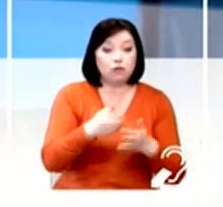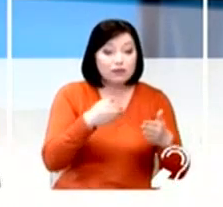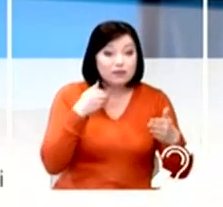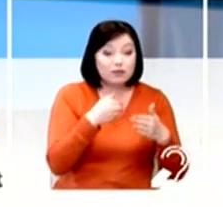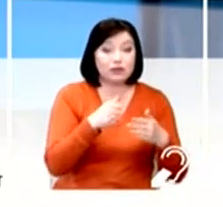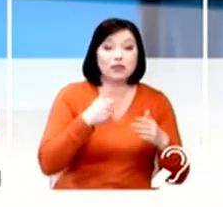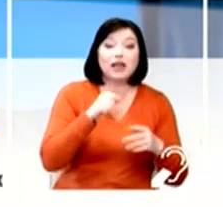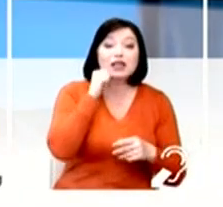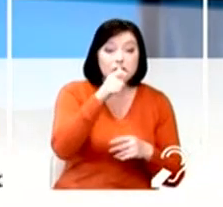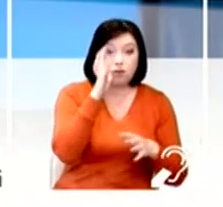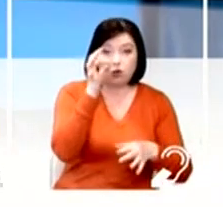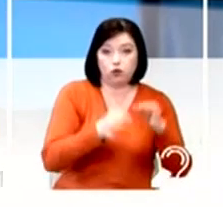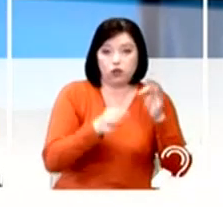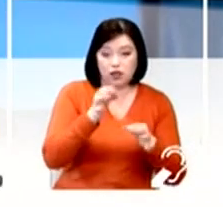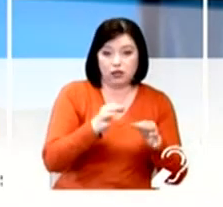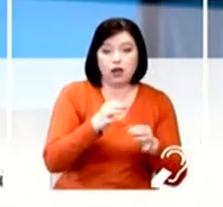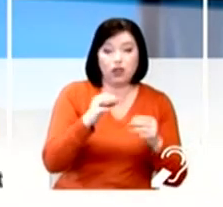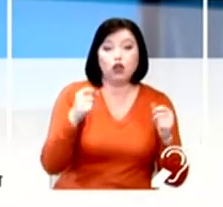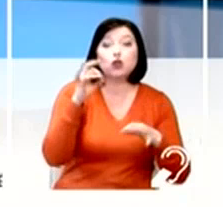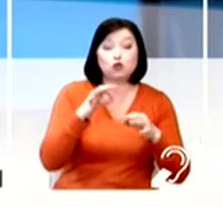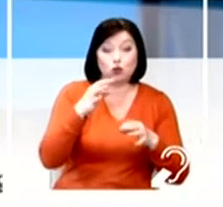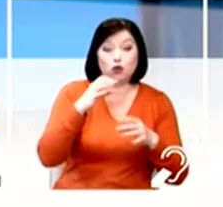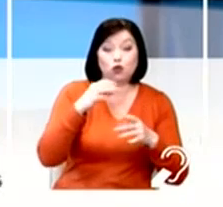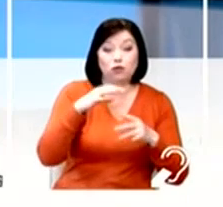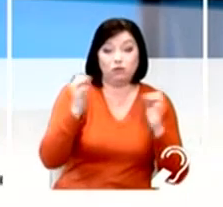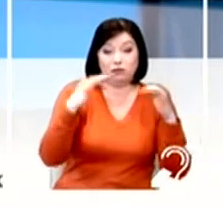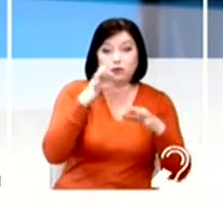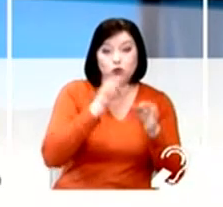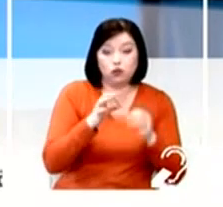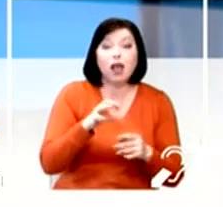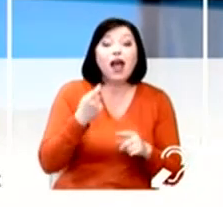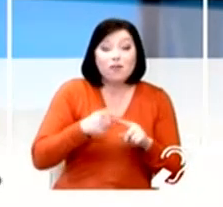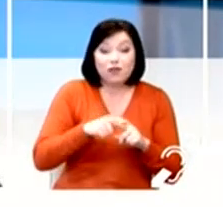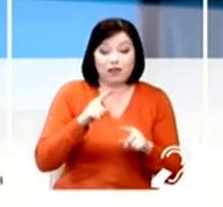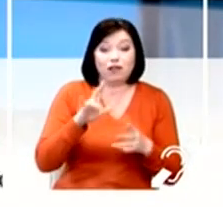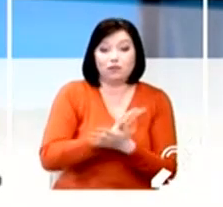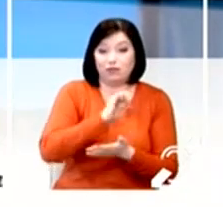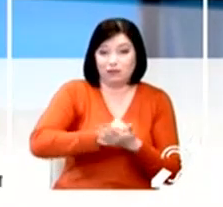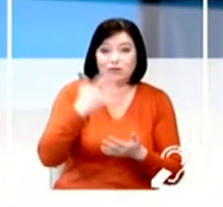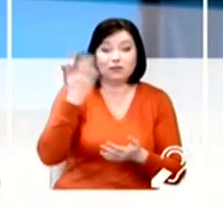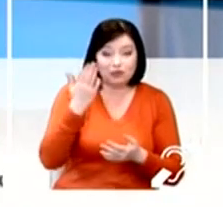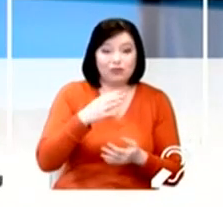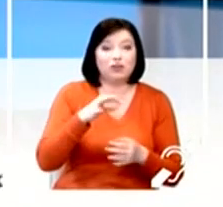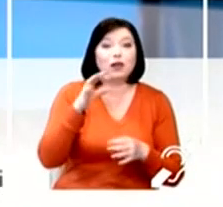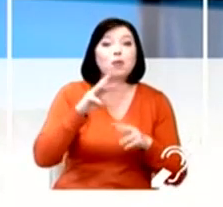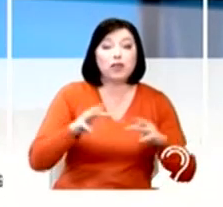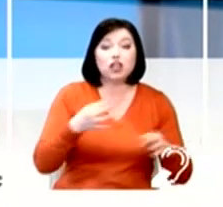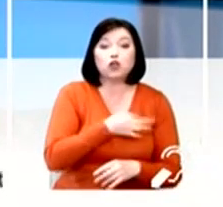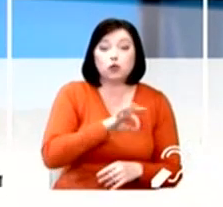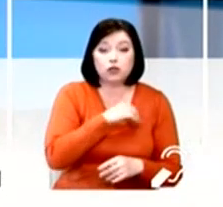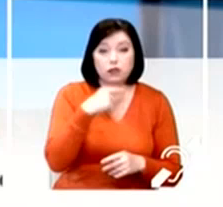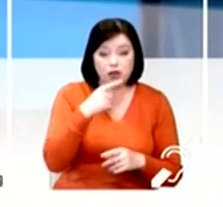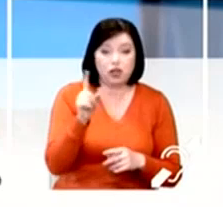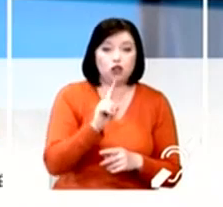adunării generale a judecătorilor. În cadrul unei conferințe de presă, ministrul justiției Veronica Mihailov-Moraru a făcut apel către